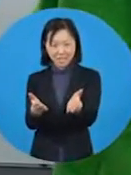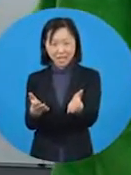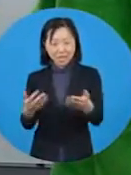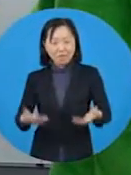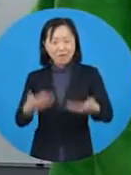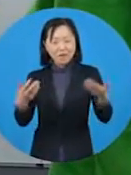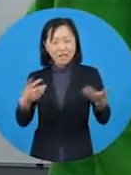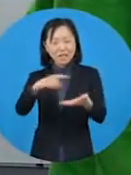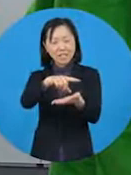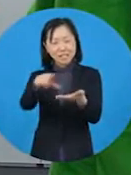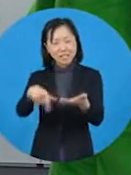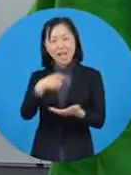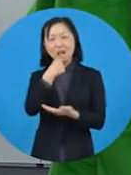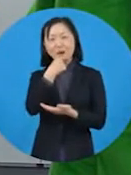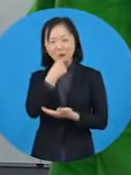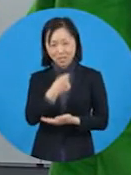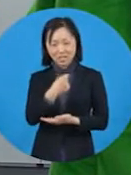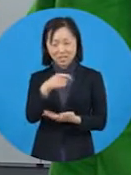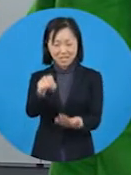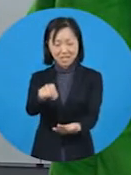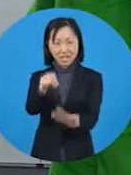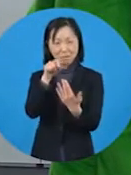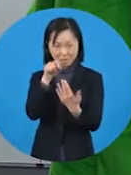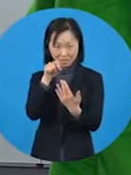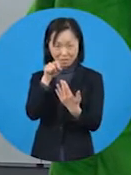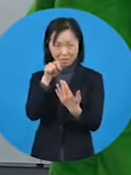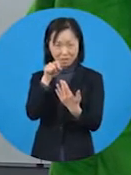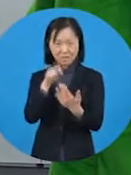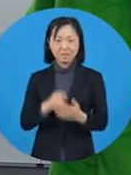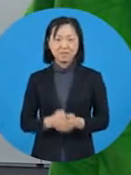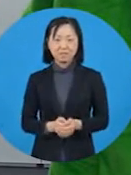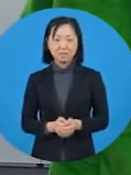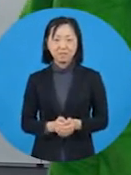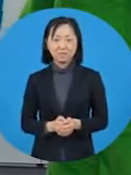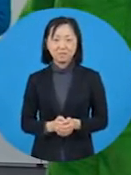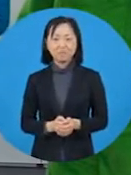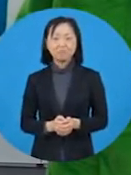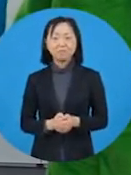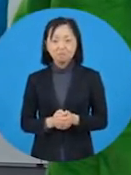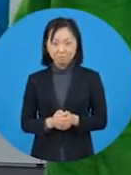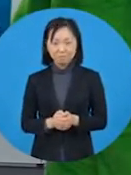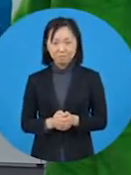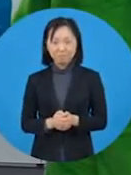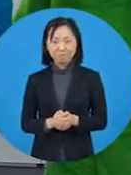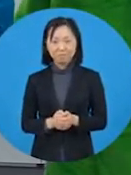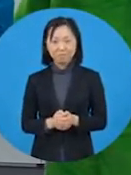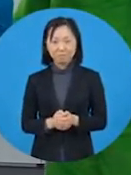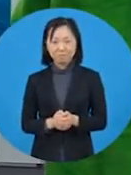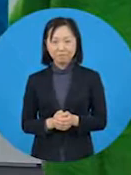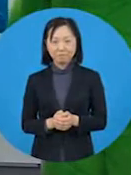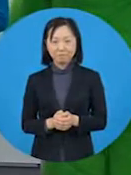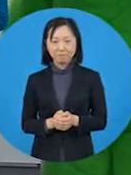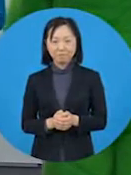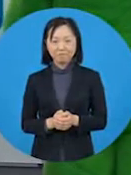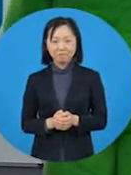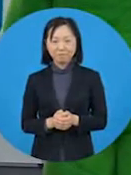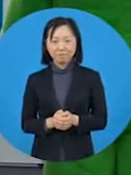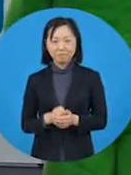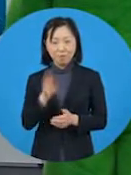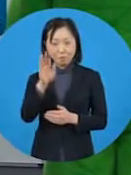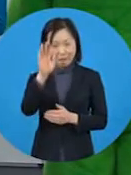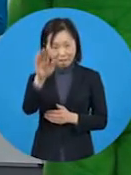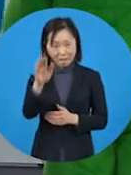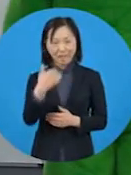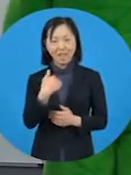くために盛り上がっていただきたい地域ですので、このエリアを選定いたしました。 なるほど、そういう意味が込められていたんです